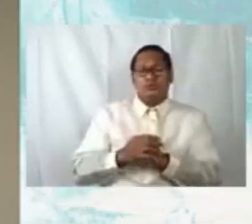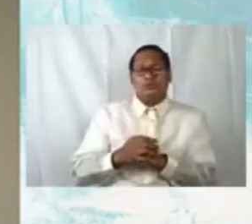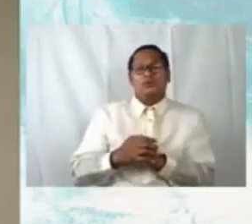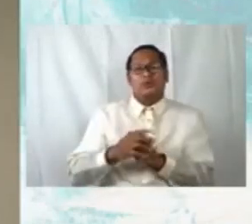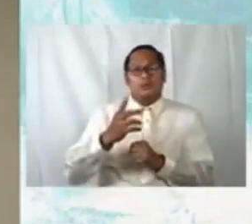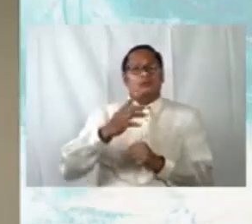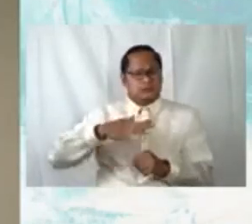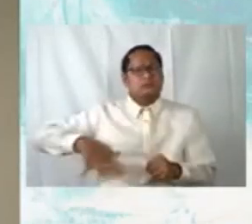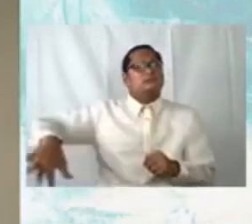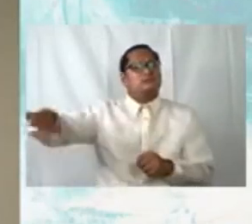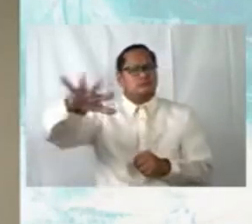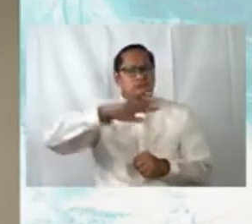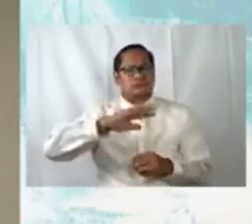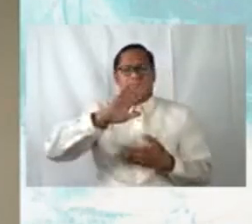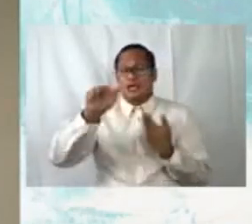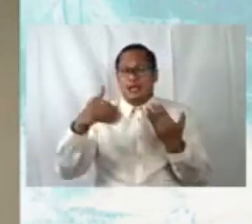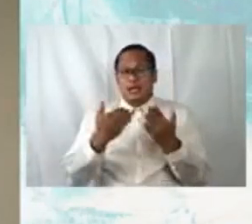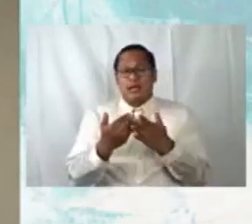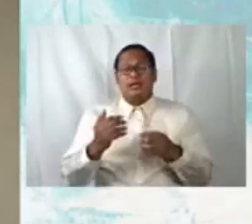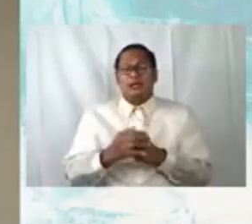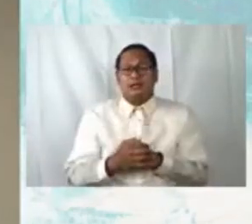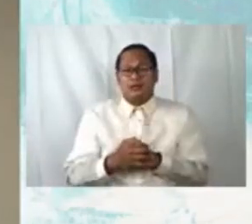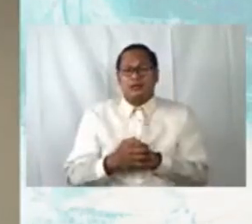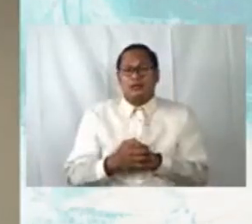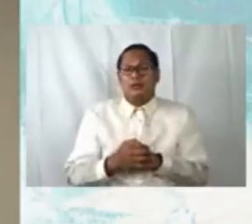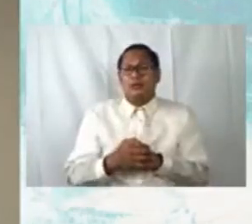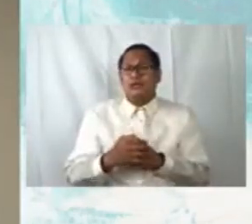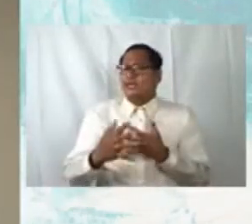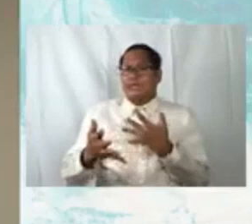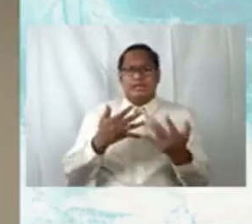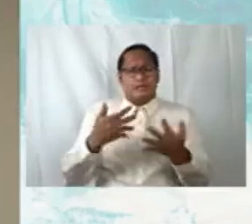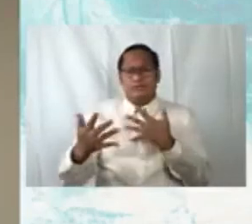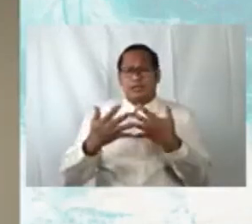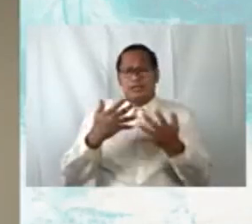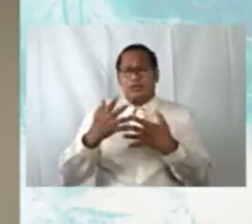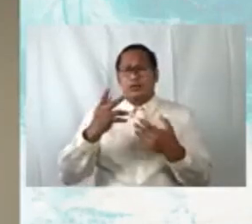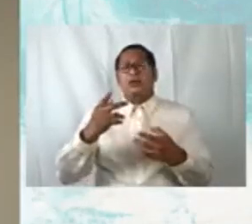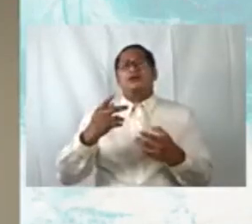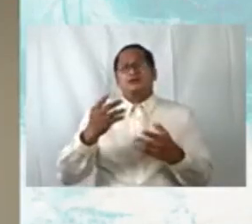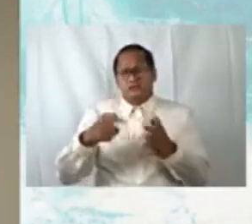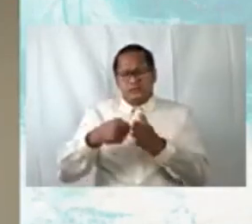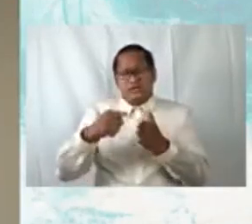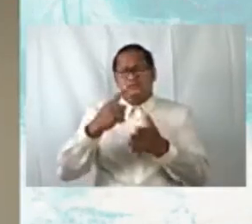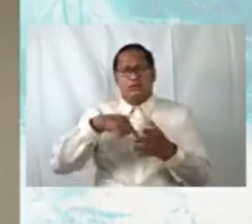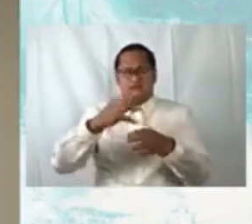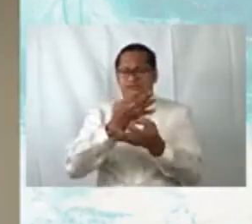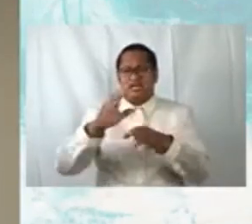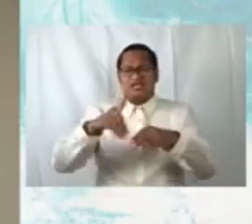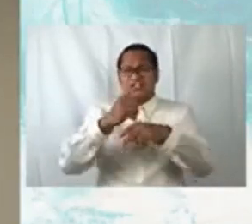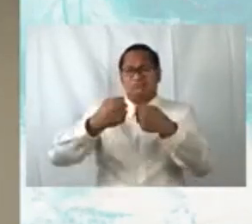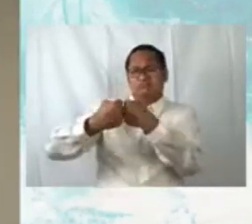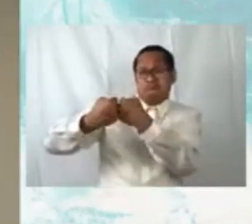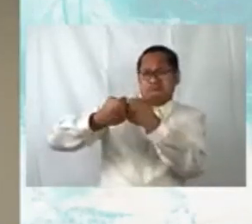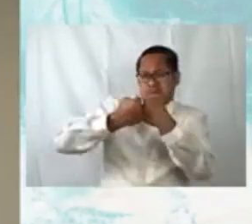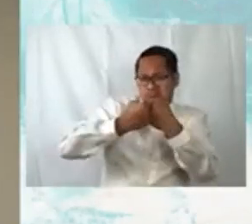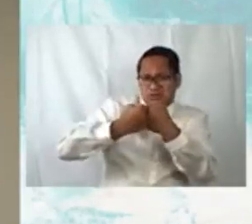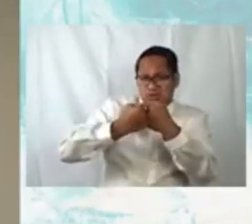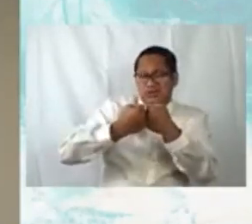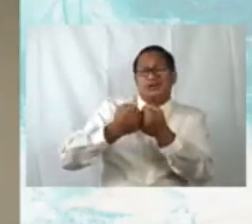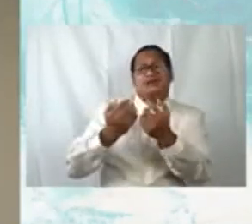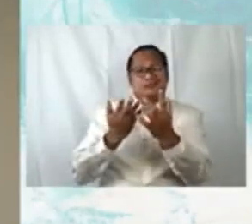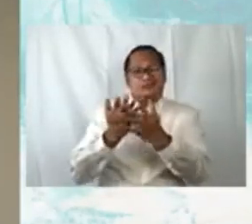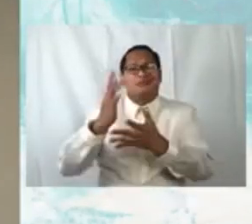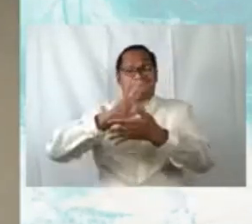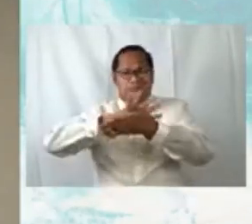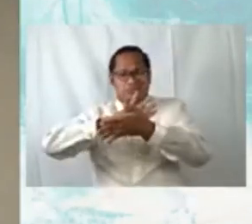lahat sapagkat nasisikil man ng ating kalayaan dahil sa COVID-19 pandemic na